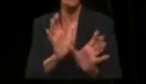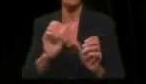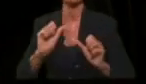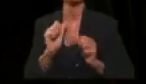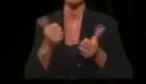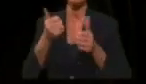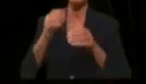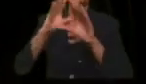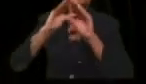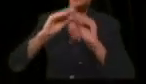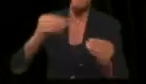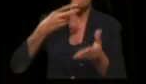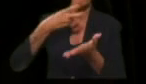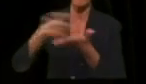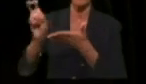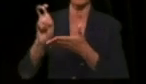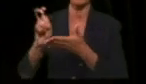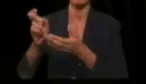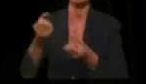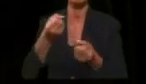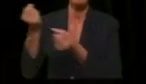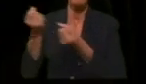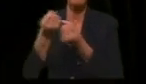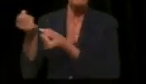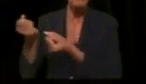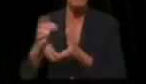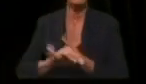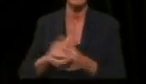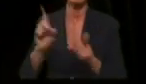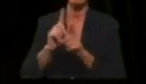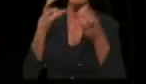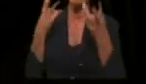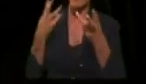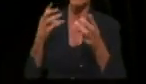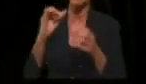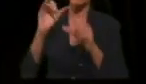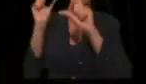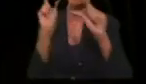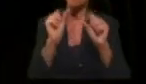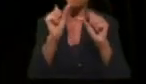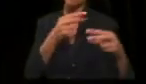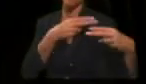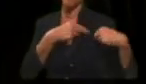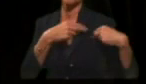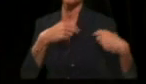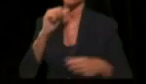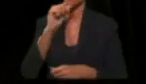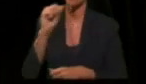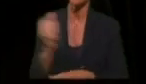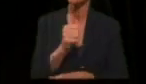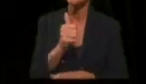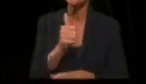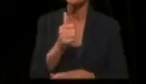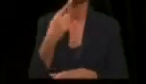zniwelować wykluczenie komunikacyjne. Zwrócimy uwagę również na bardzo ważny i też promowany przez Komisję Europejską aspekt, jakim